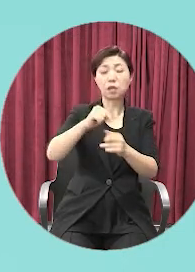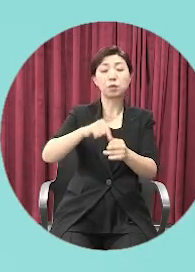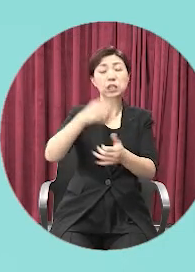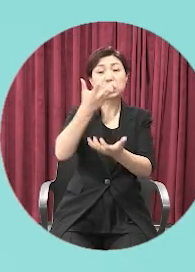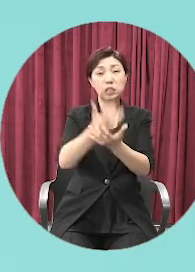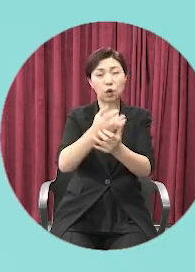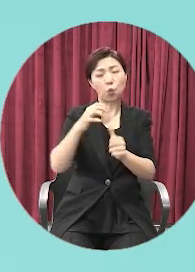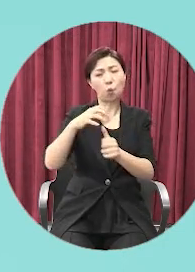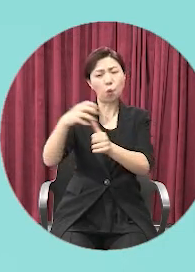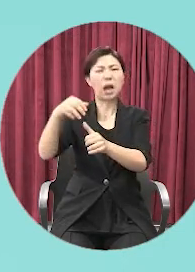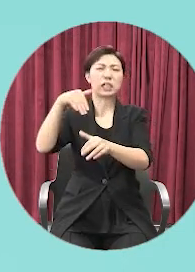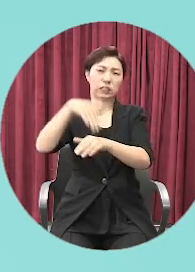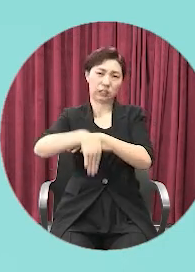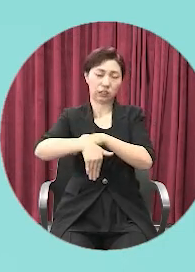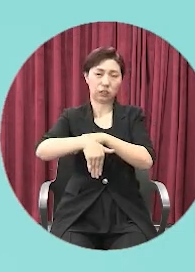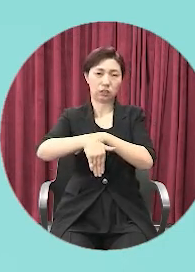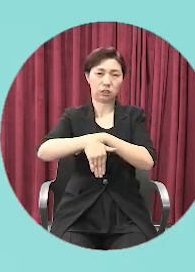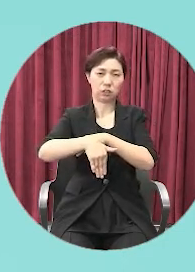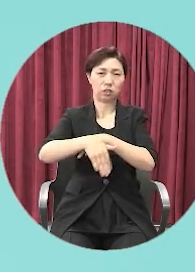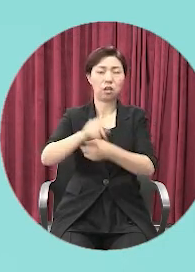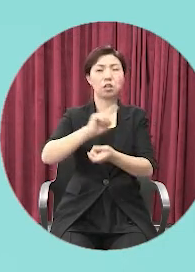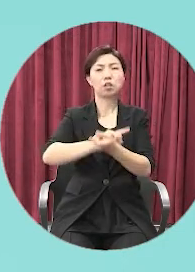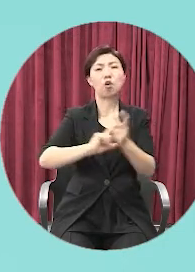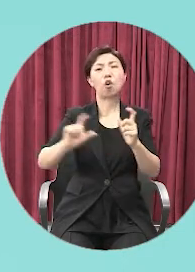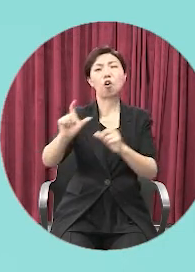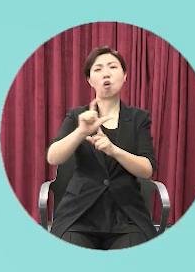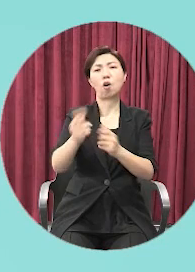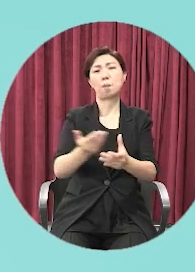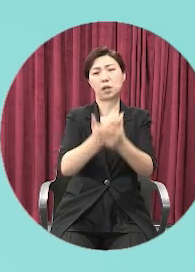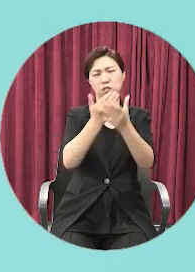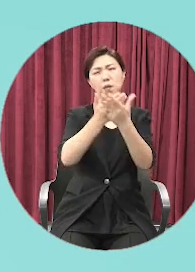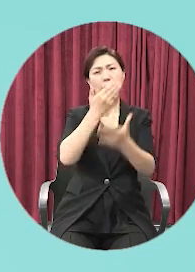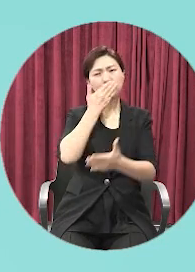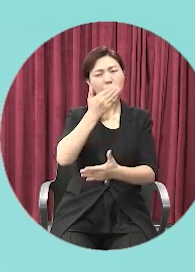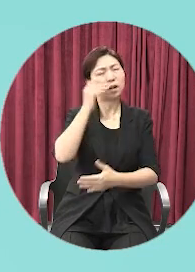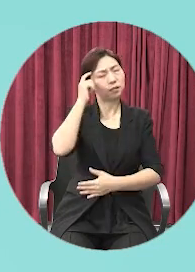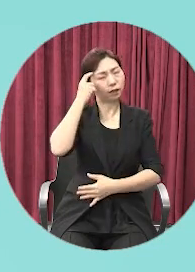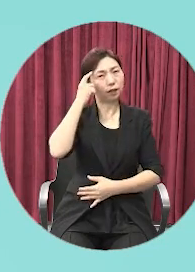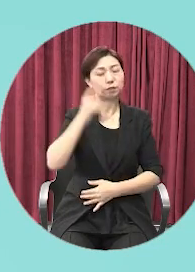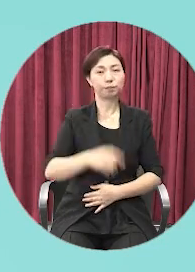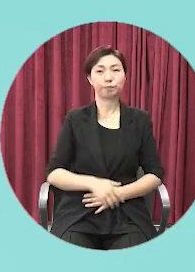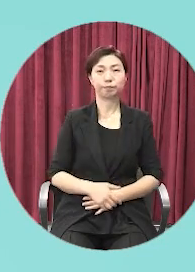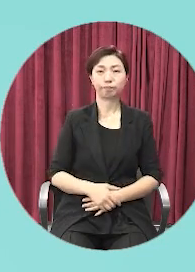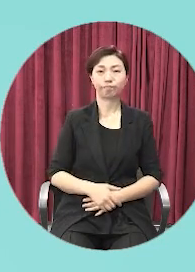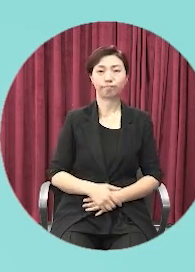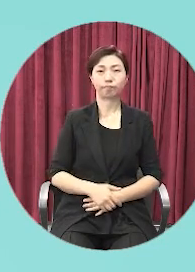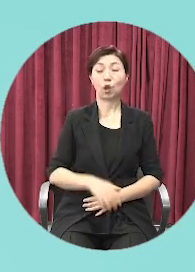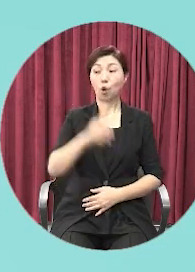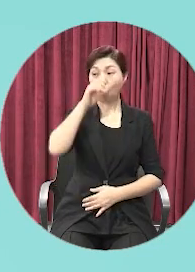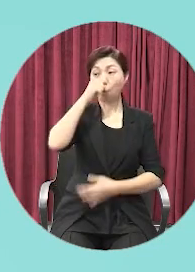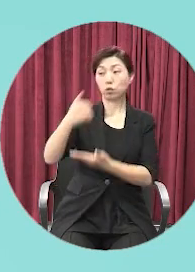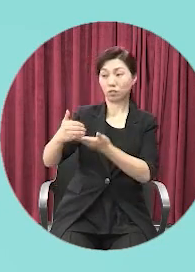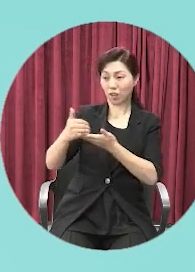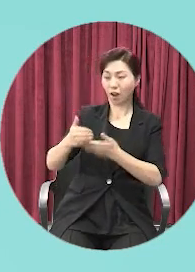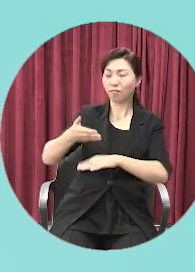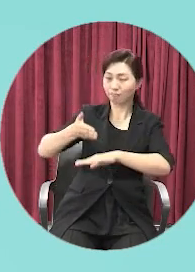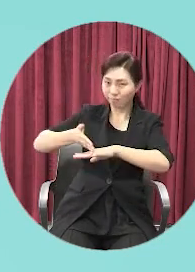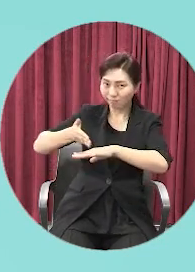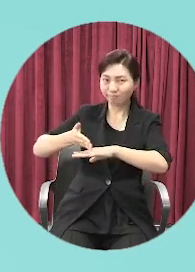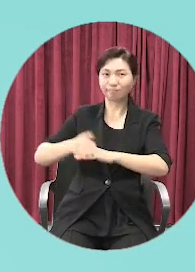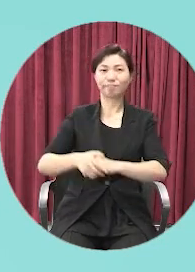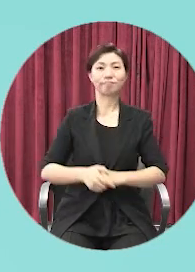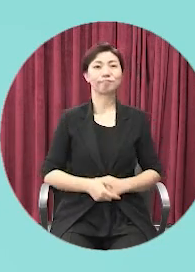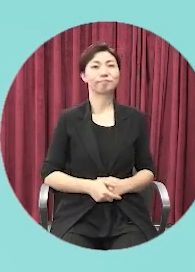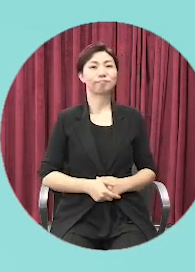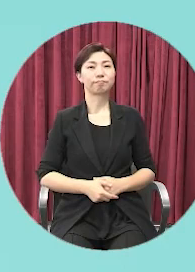하고 뭐 이런 식으로 좀 더 발전할 수 있지 않을까 그렇게 제안을 드립니다. 좋은 제안 감사드립니다.